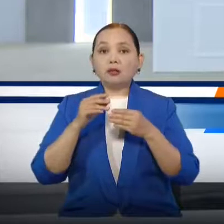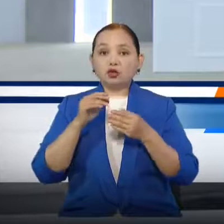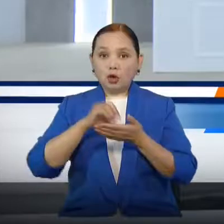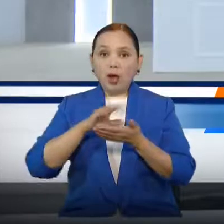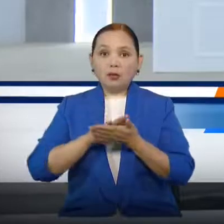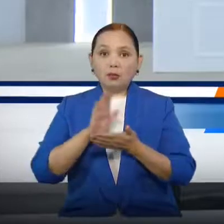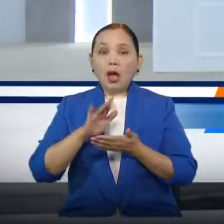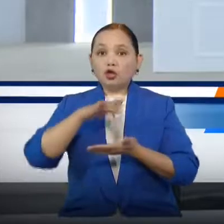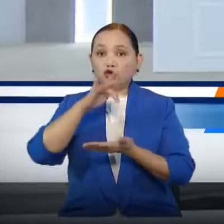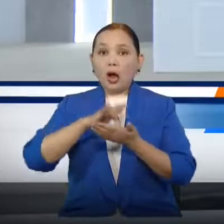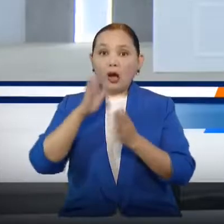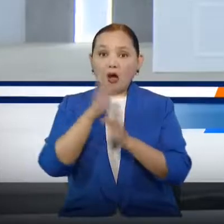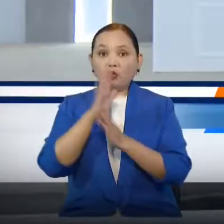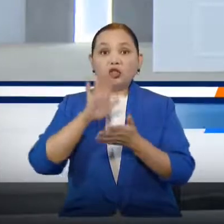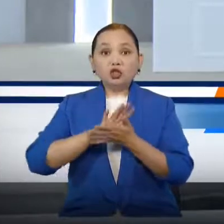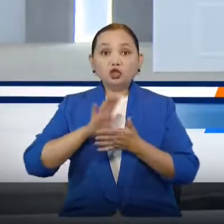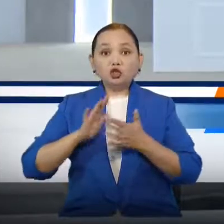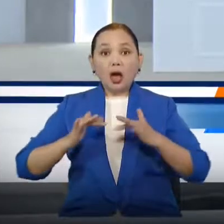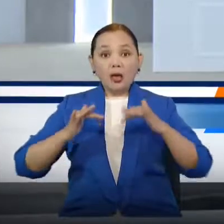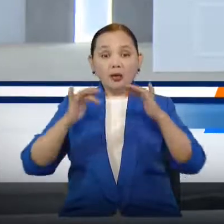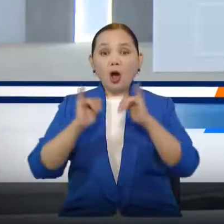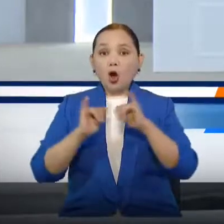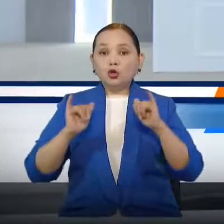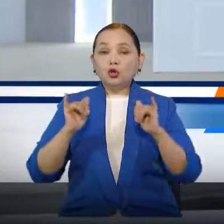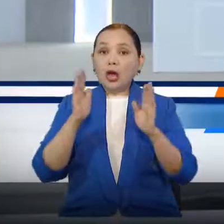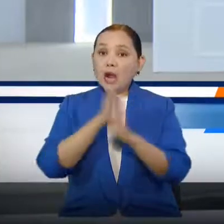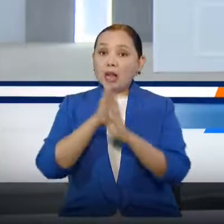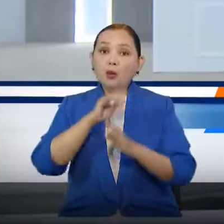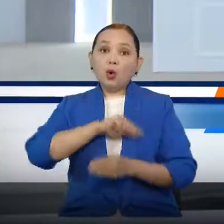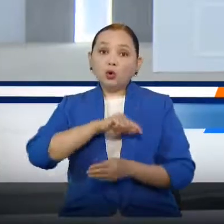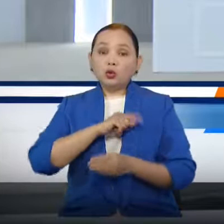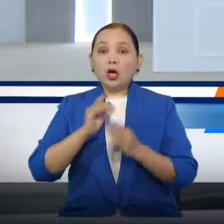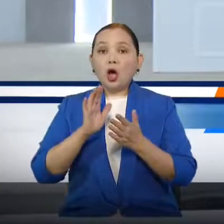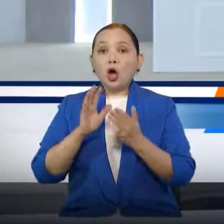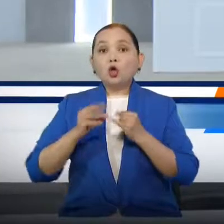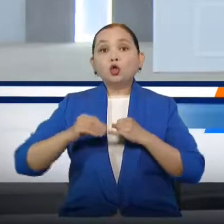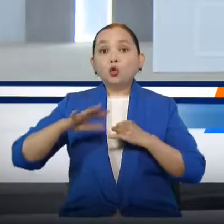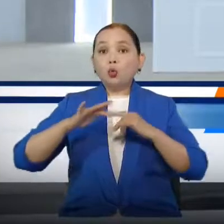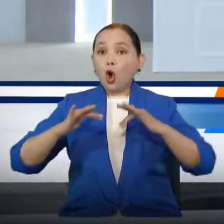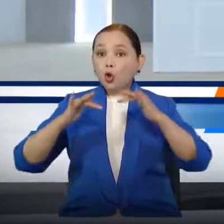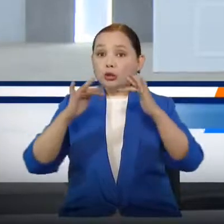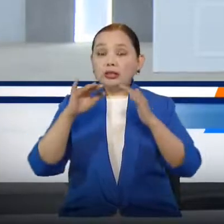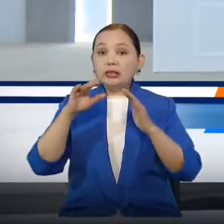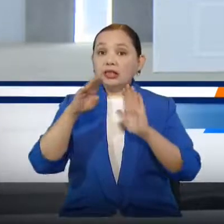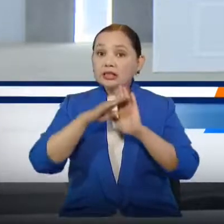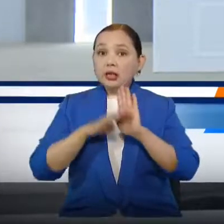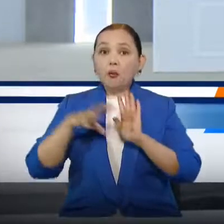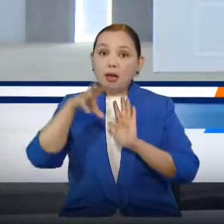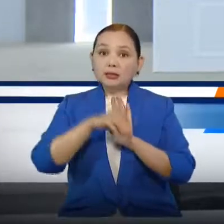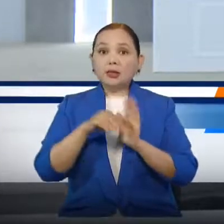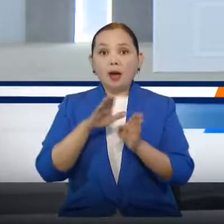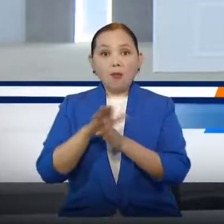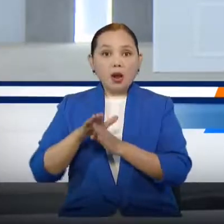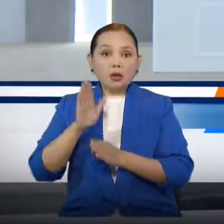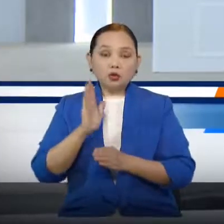Shahar havosida chang miqdorining bunday oshishi iqlim xususiyatlari va tuproq tuzilmasiga, shuningdek, amalga oshirilayotgan